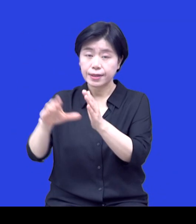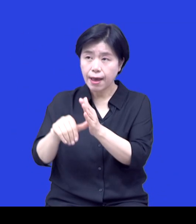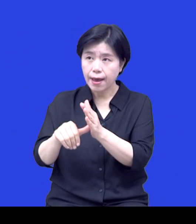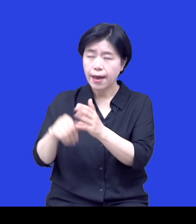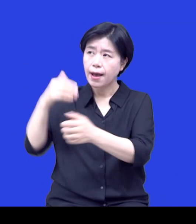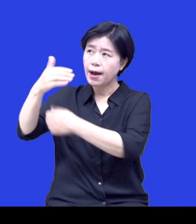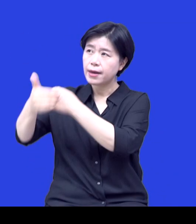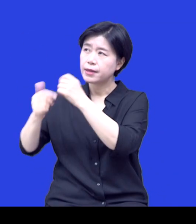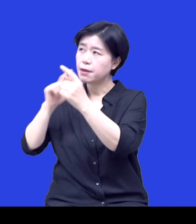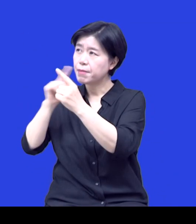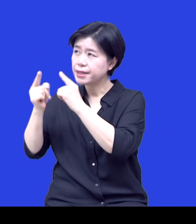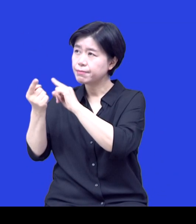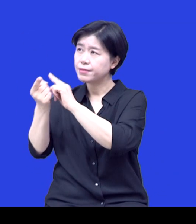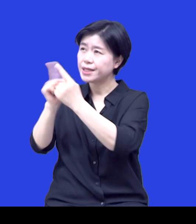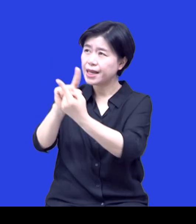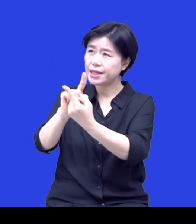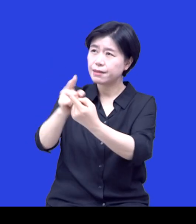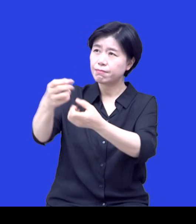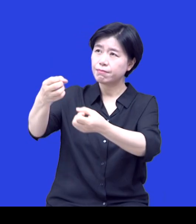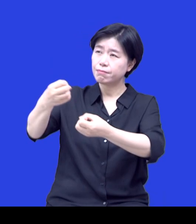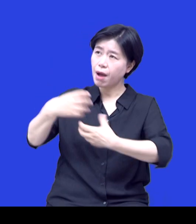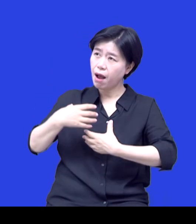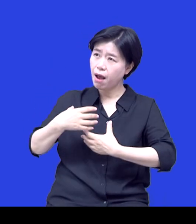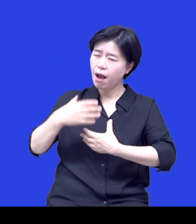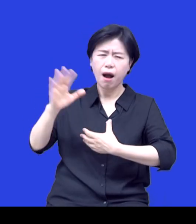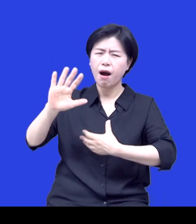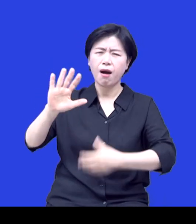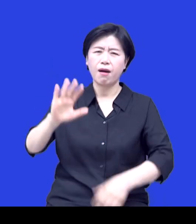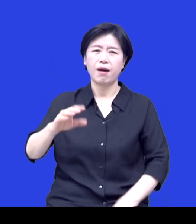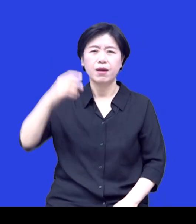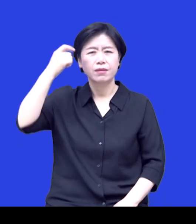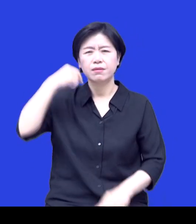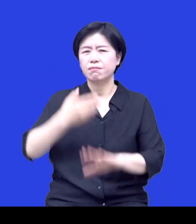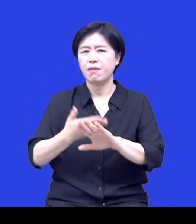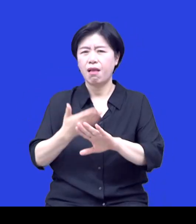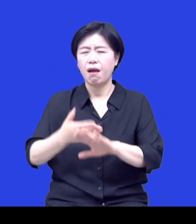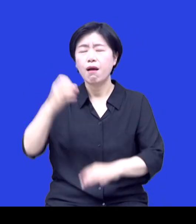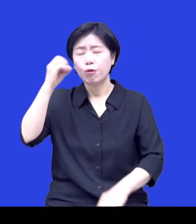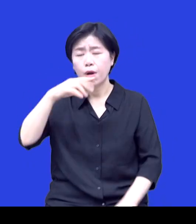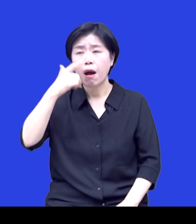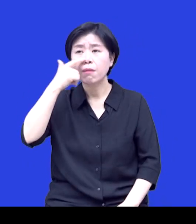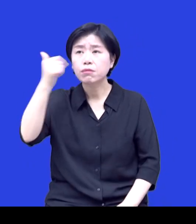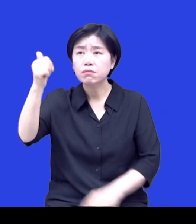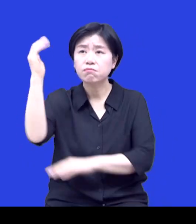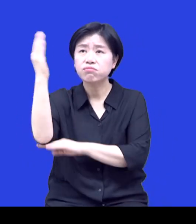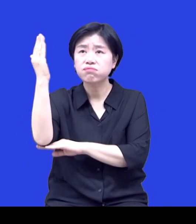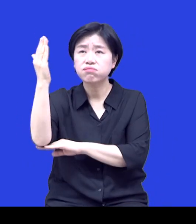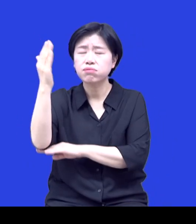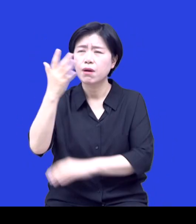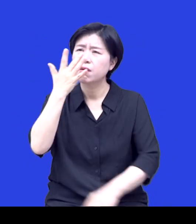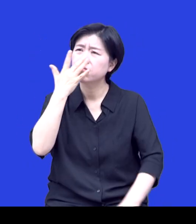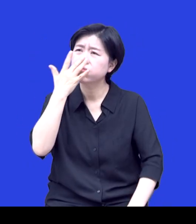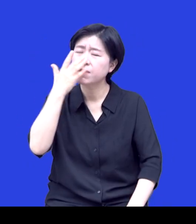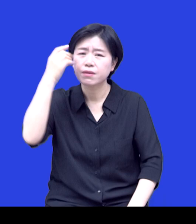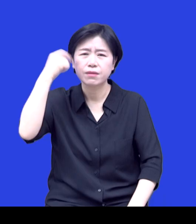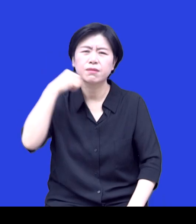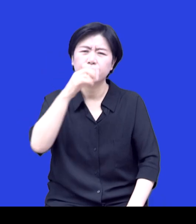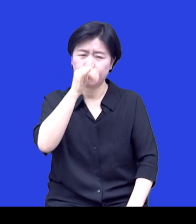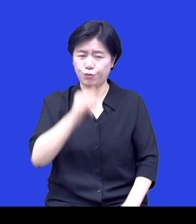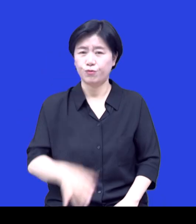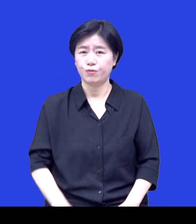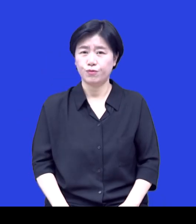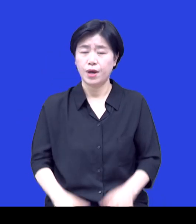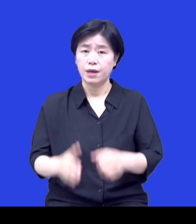그러니까 사실은 내 신앙적인 은혜와 감동보다는 그냥 교인들이 오늘 어땠을까를 더 파악하다 보니까 나는 늘 굶주려 있잖아요. 그래서 예, 아까 그렇죠.